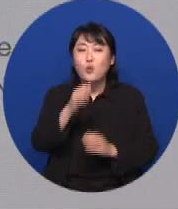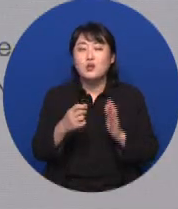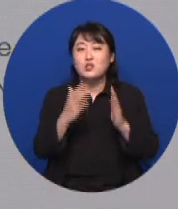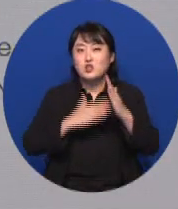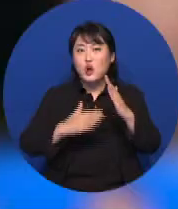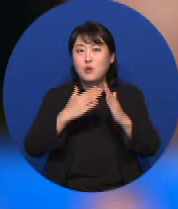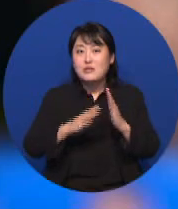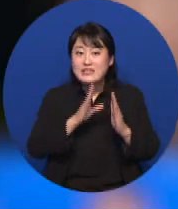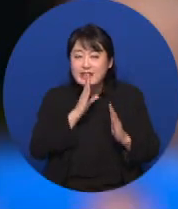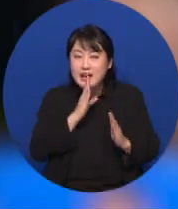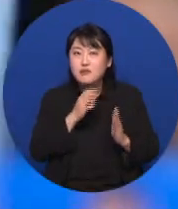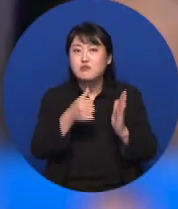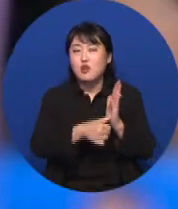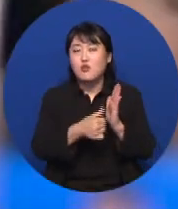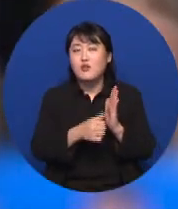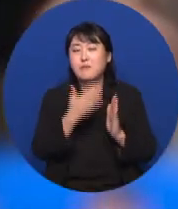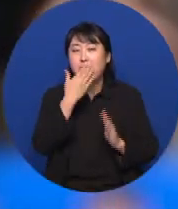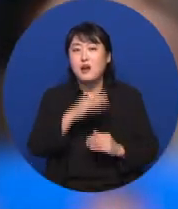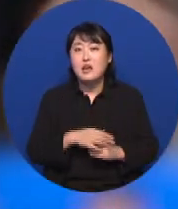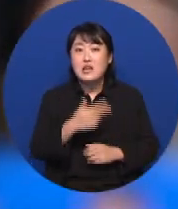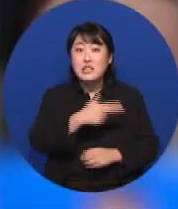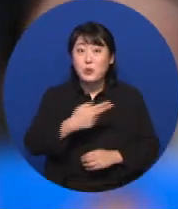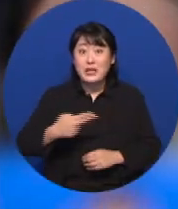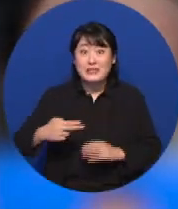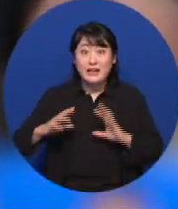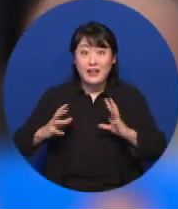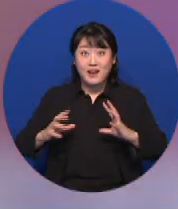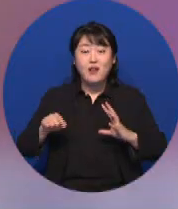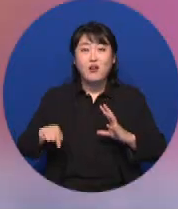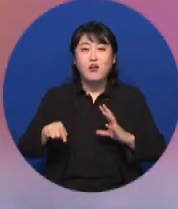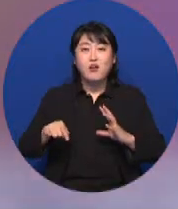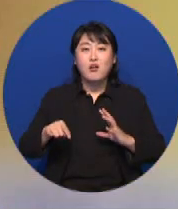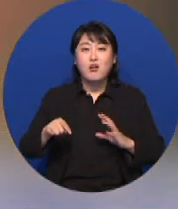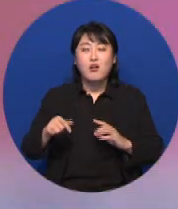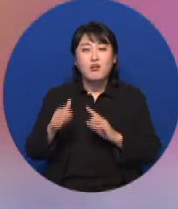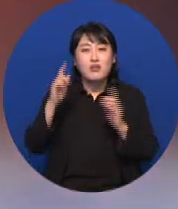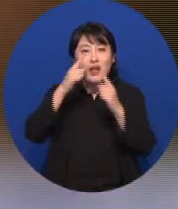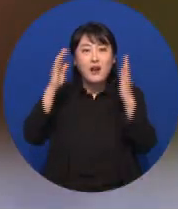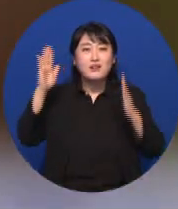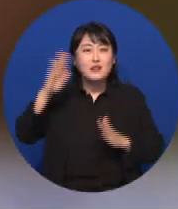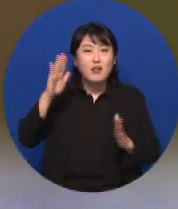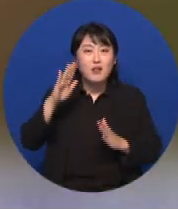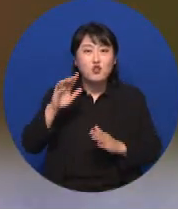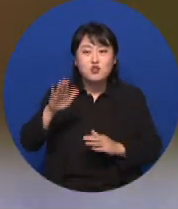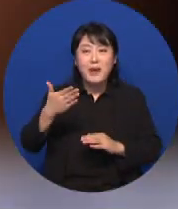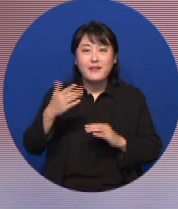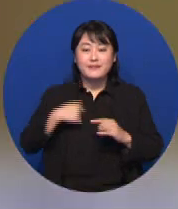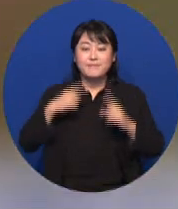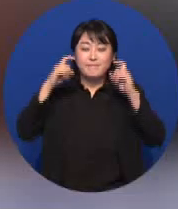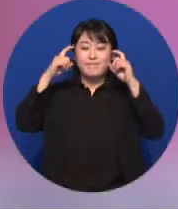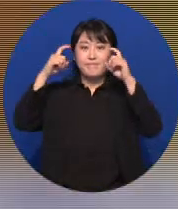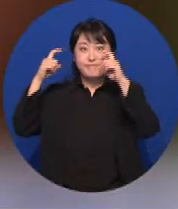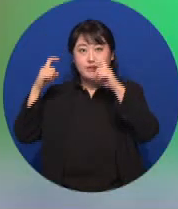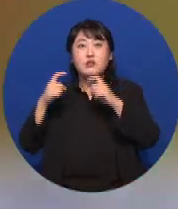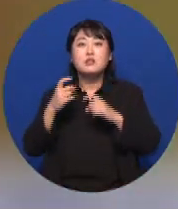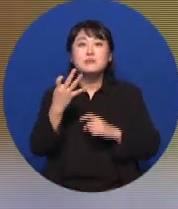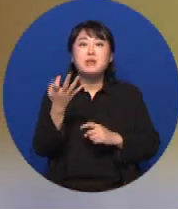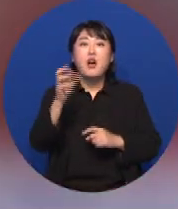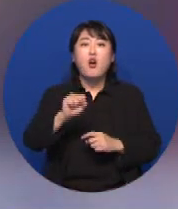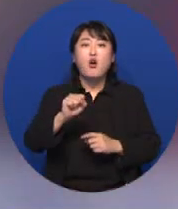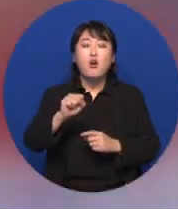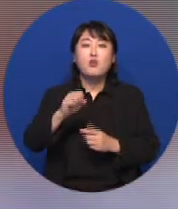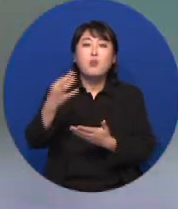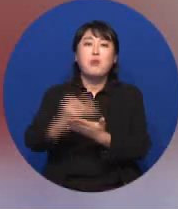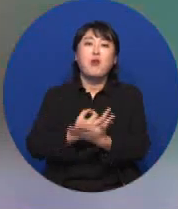특징입니다 인도네시아의 한 대학생은 본인 얼굴을 찍은 사진 900여 장을 nf t 로 만들어 우리돈 54억 원 넘는